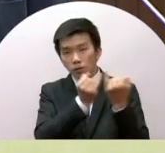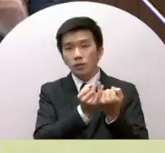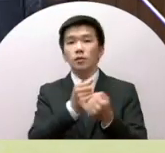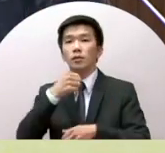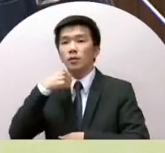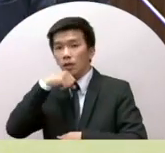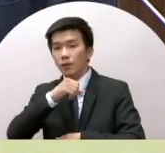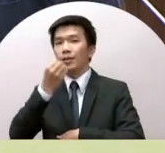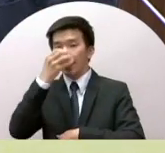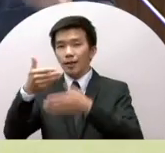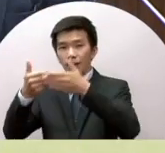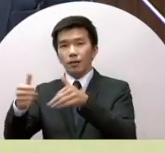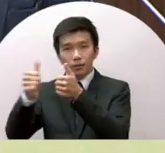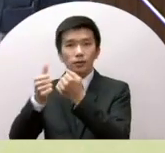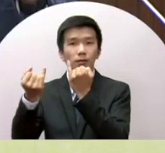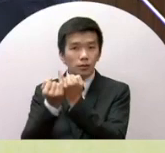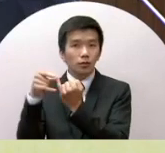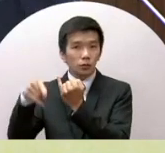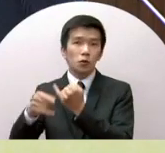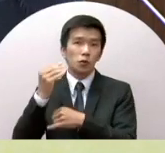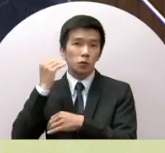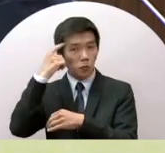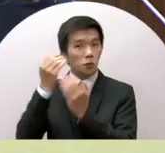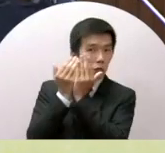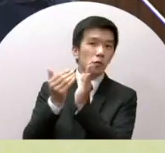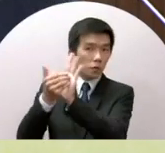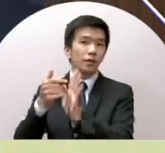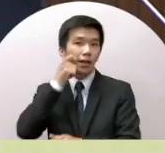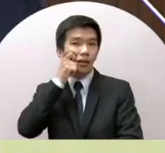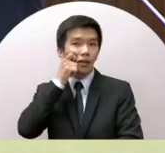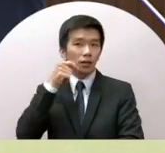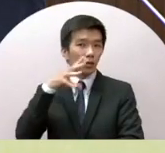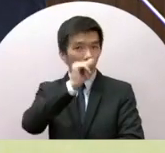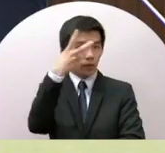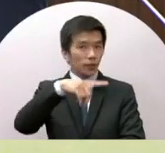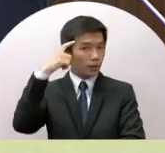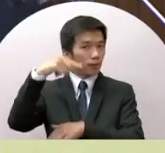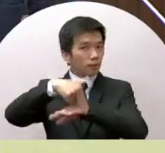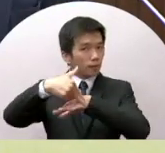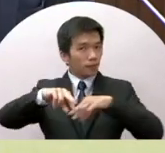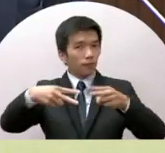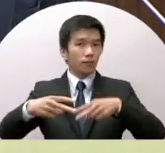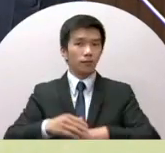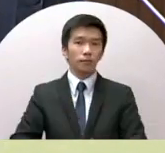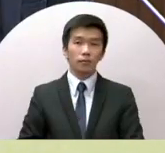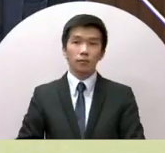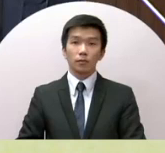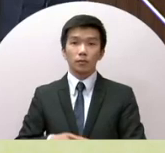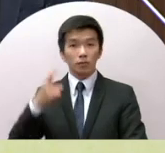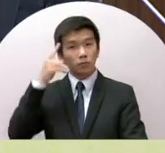婚，这个你没有办法说不要的。所以这部分我想你回去想清楚。那部长，你是不是也做一个说